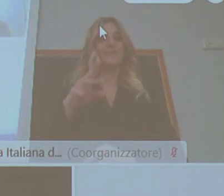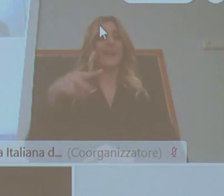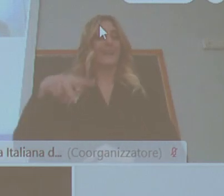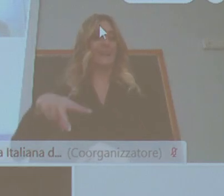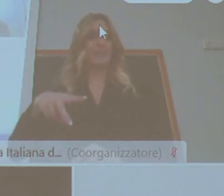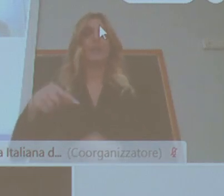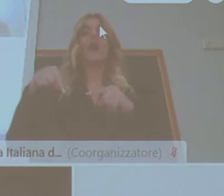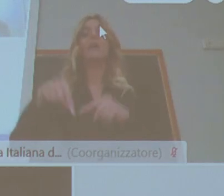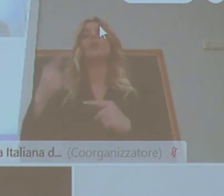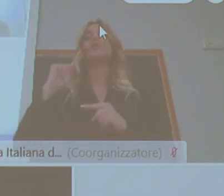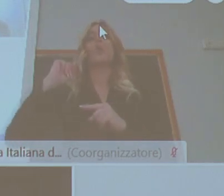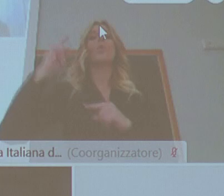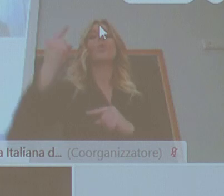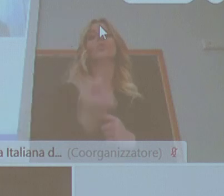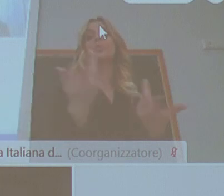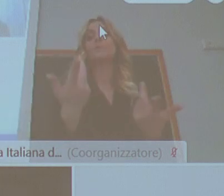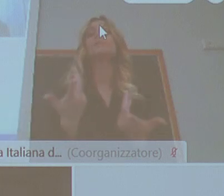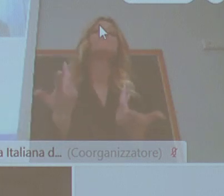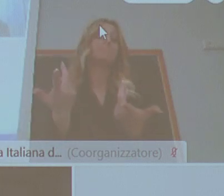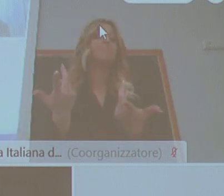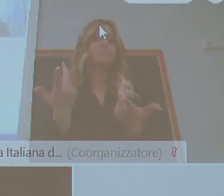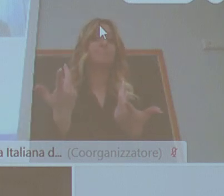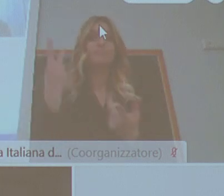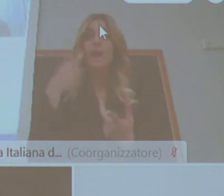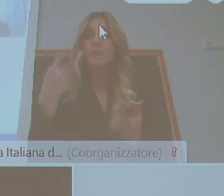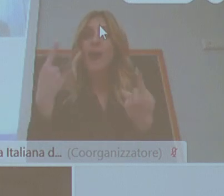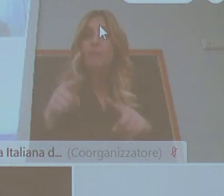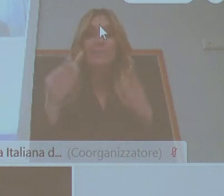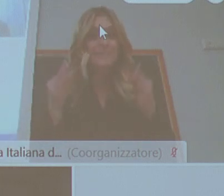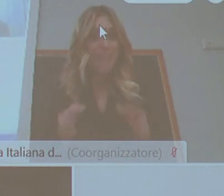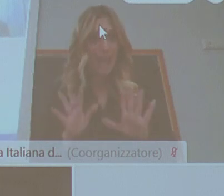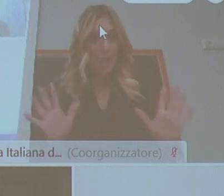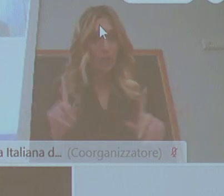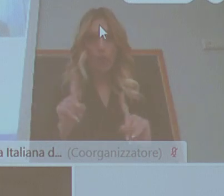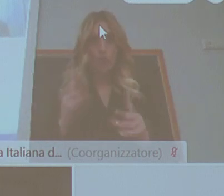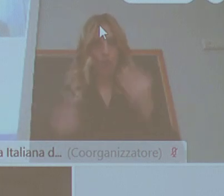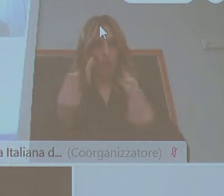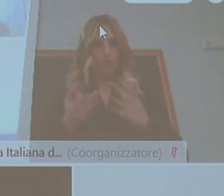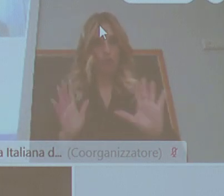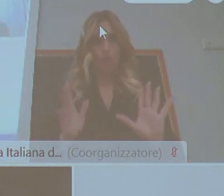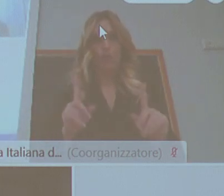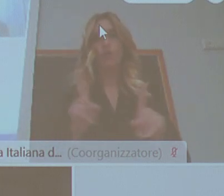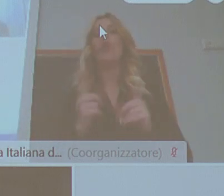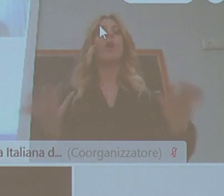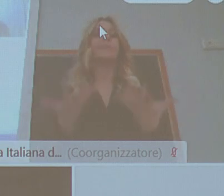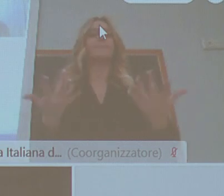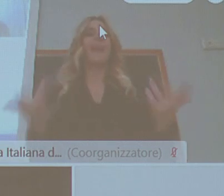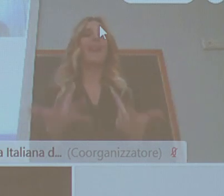adesso tutti pongono al centro dell'agenda. Ma è una cosa seria, va pensato sul serio, non va presa alla